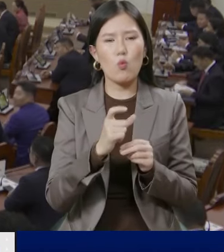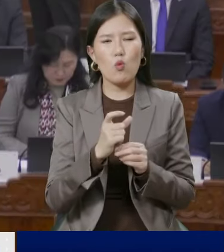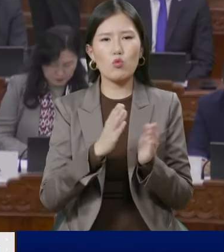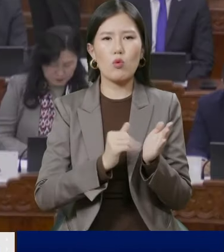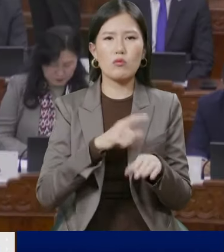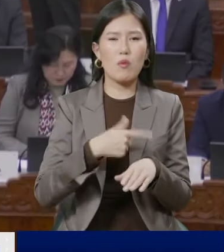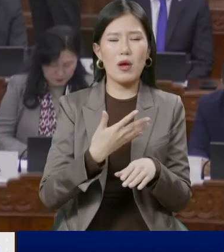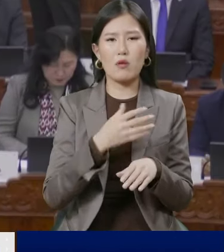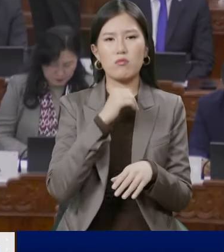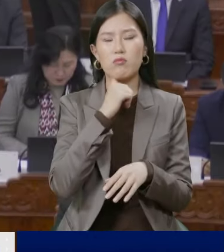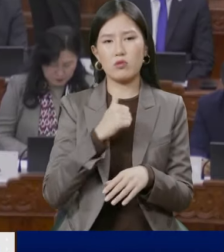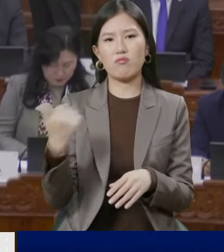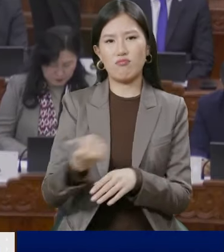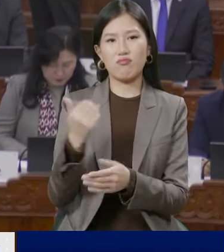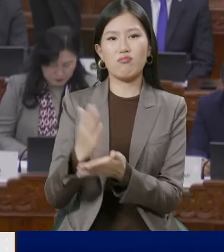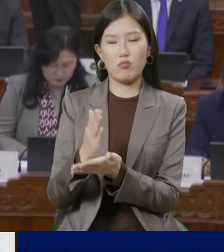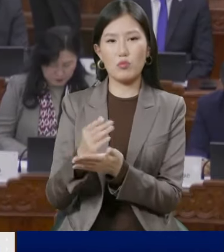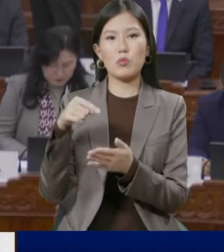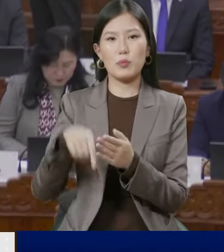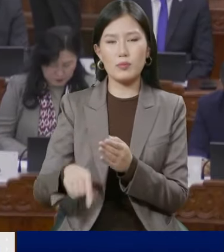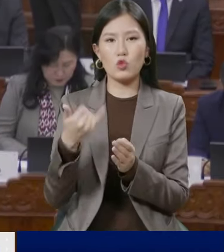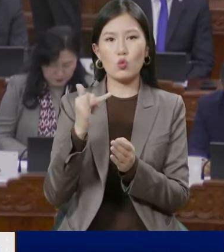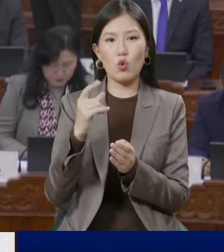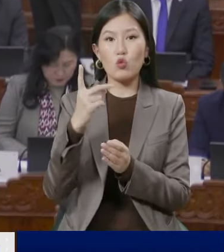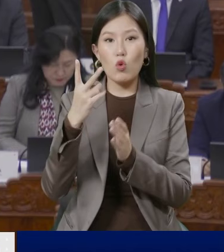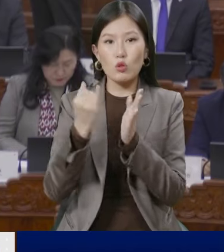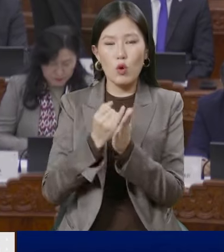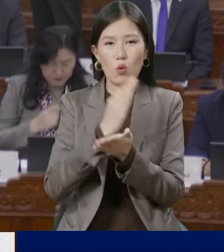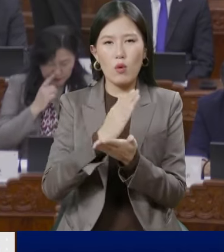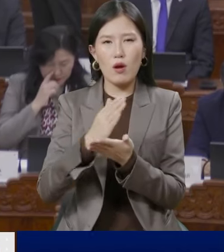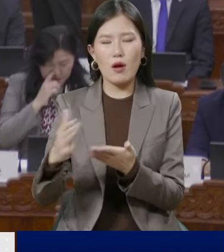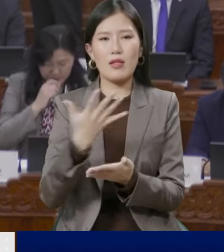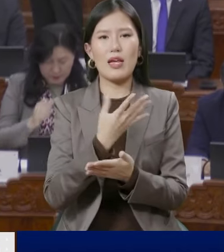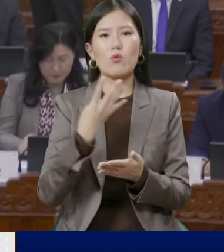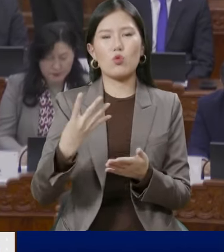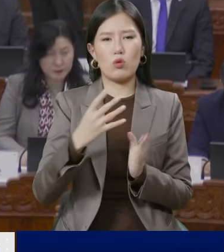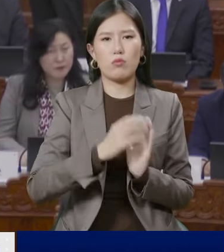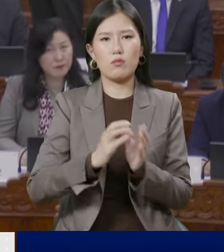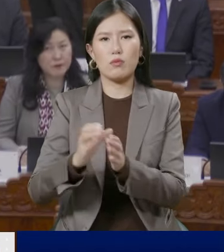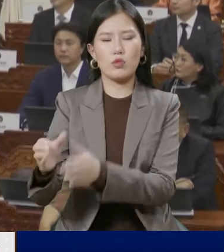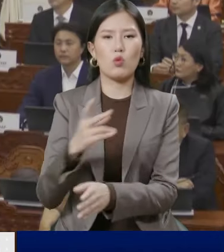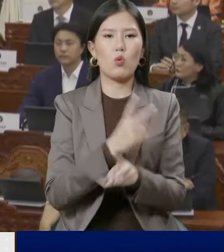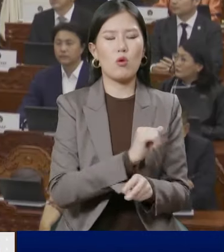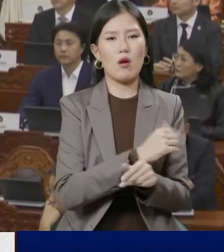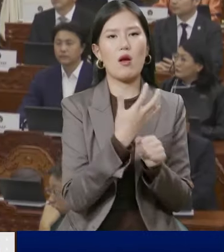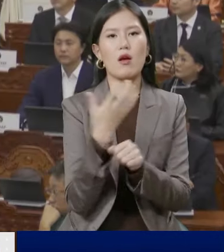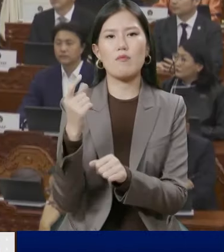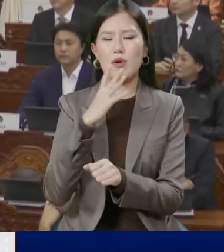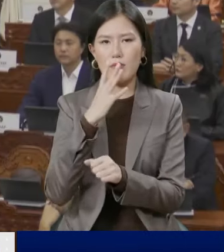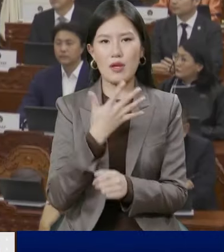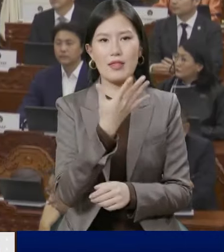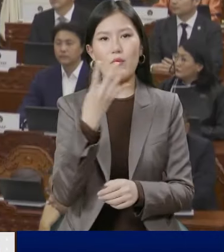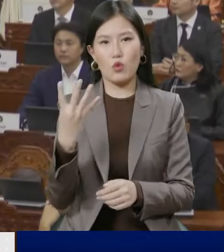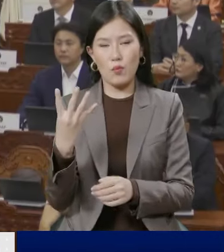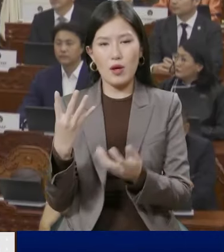дарга захирамж гаргаж гишүүдийг 54 ажлын хэсэг болгон хуулийн шинжилгийг эхлүүлжээ. Эдгээр 54 ажлын хэсгийн эхний 18